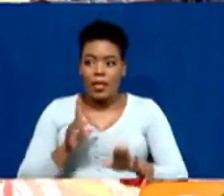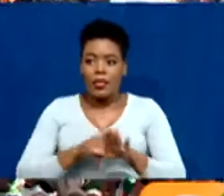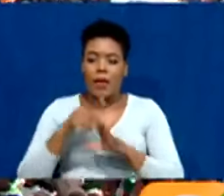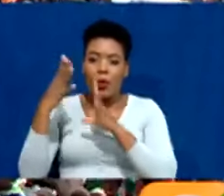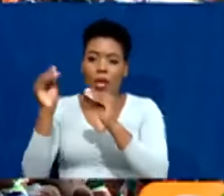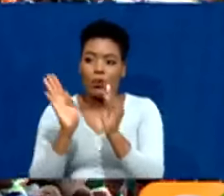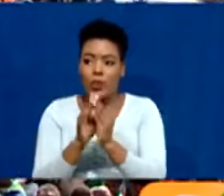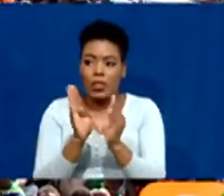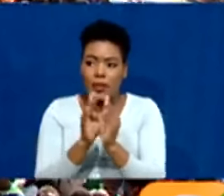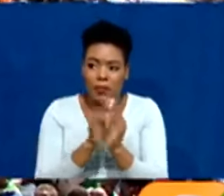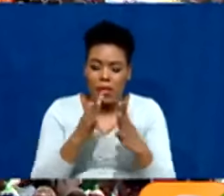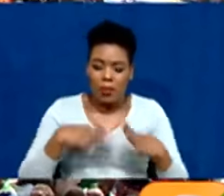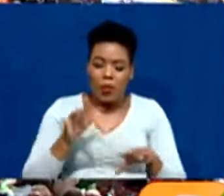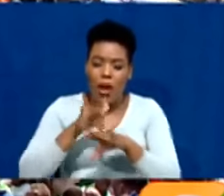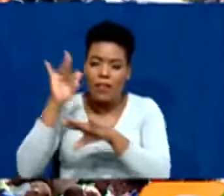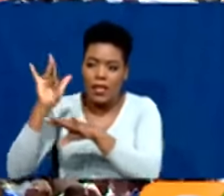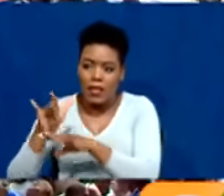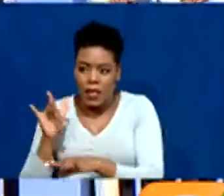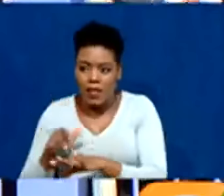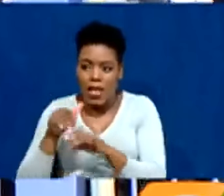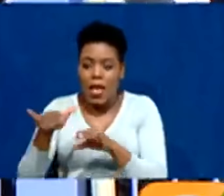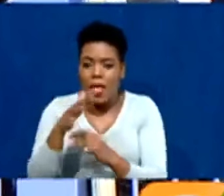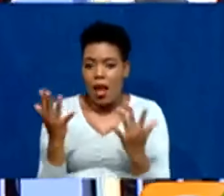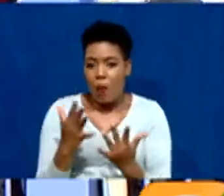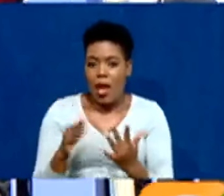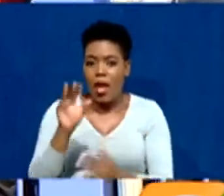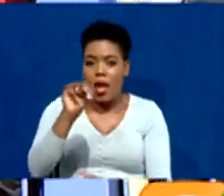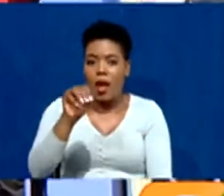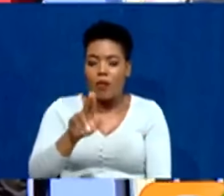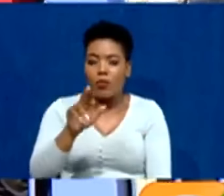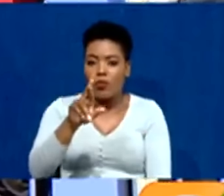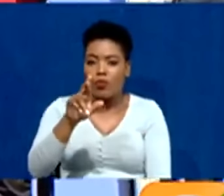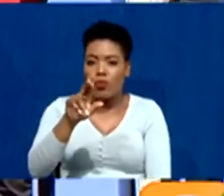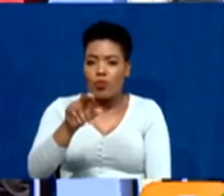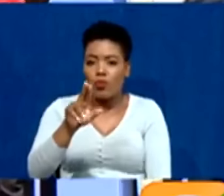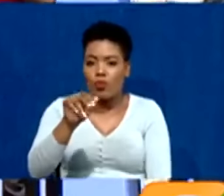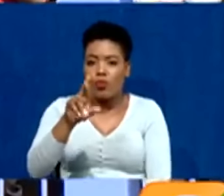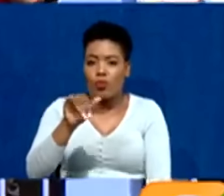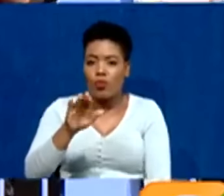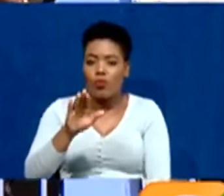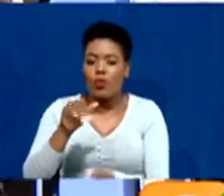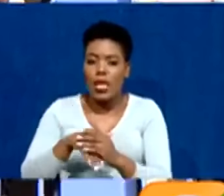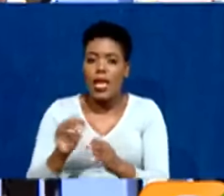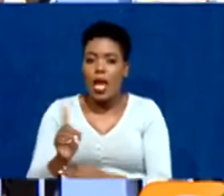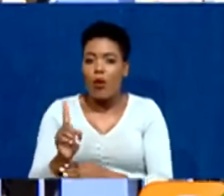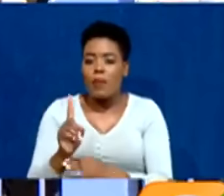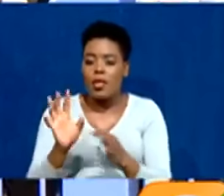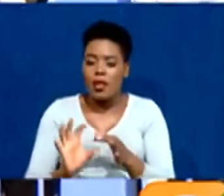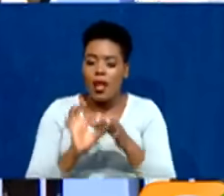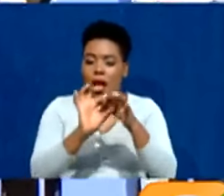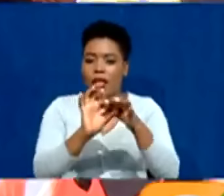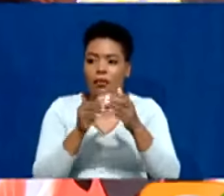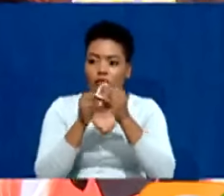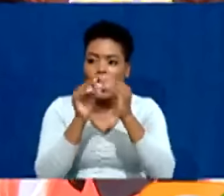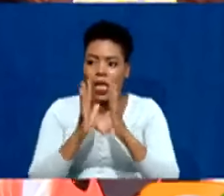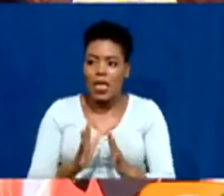Akizuru waathiriwa wa mkasa wa mafuriko katika mtaa wa Mukuru jijini Nairobi, kinara wa Azimio Raila